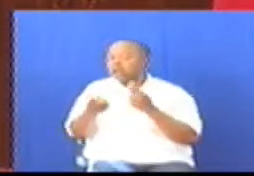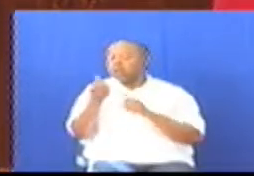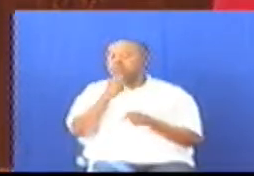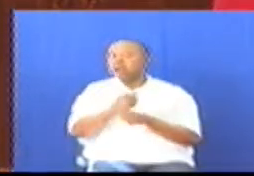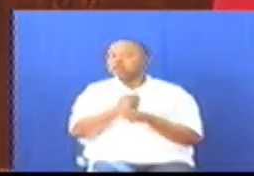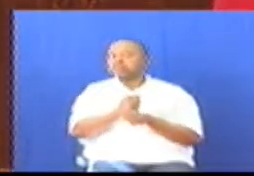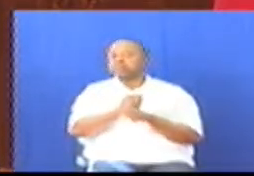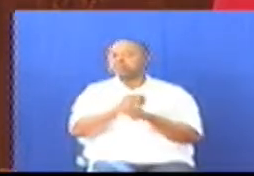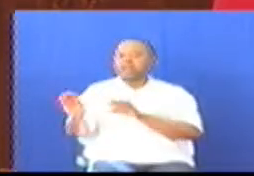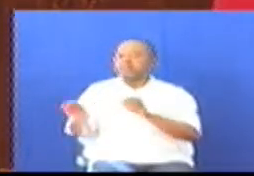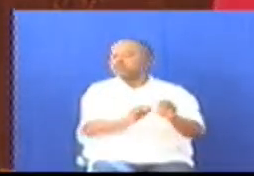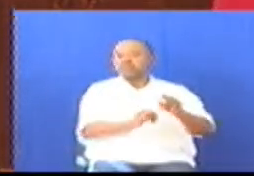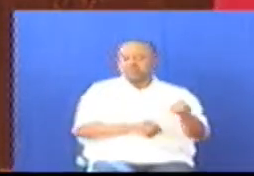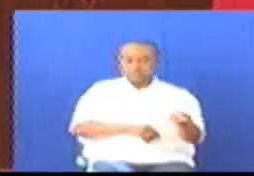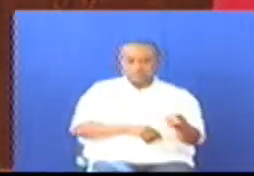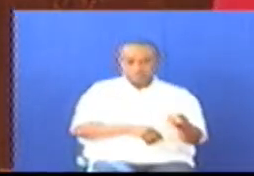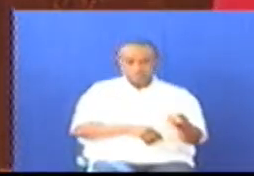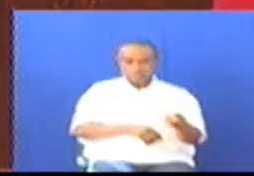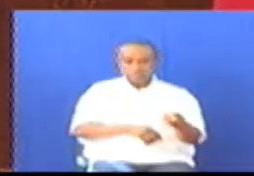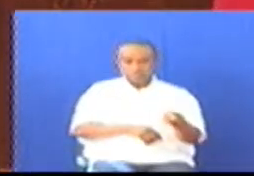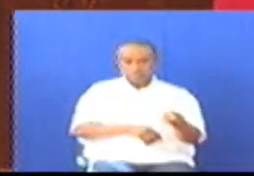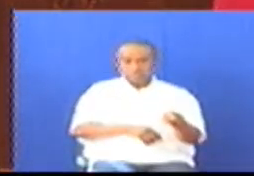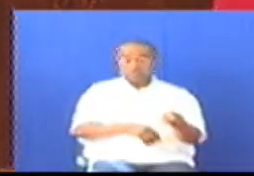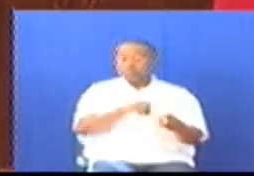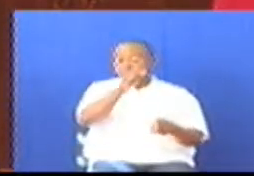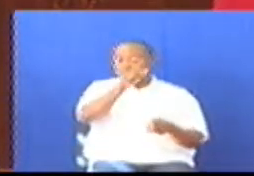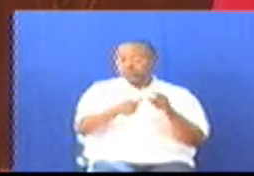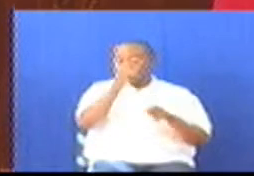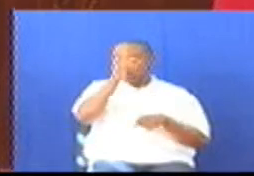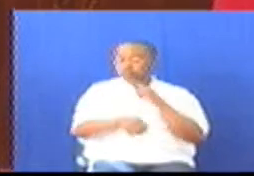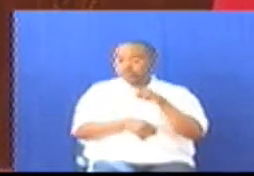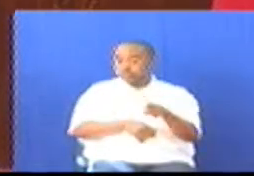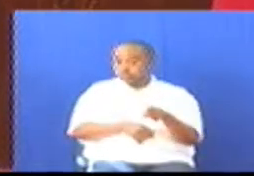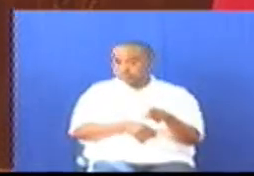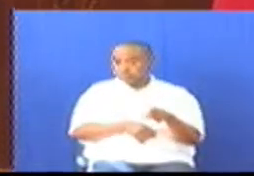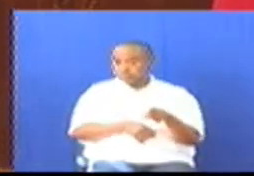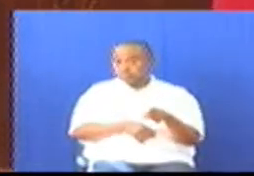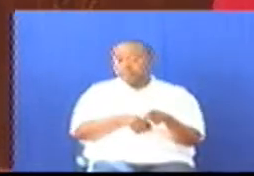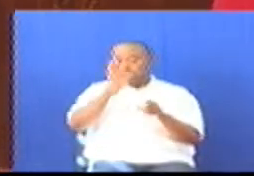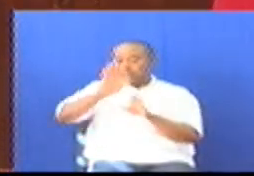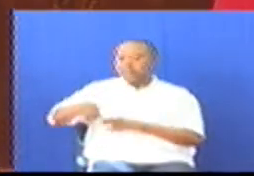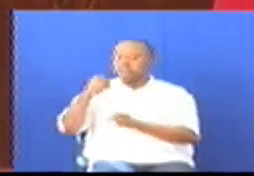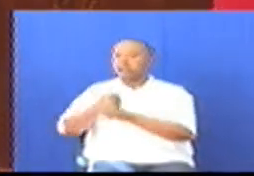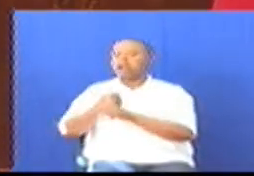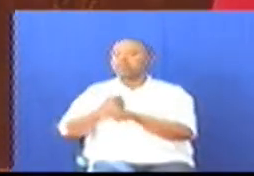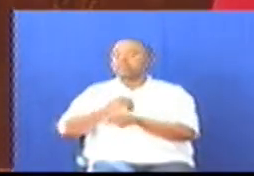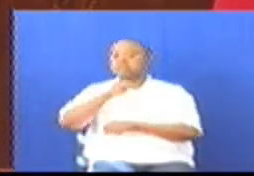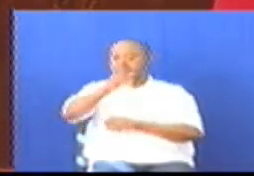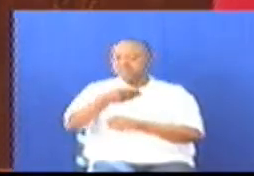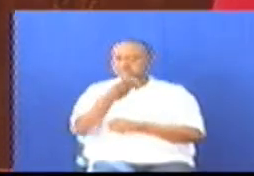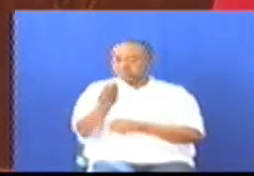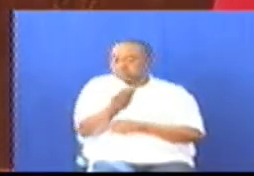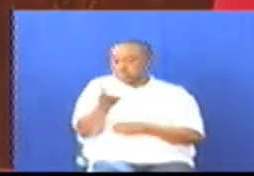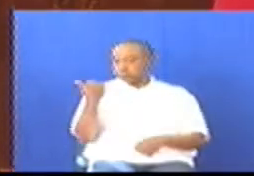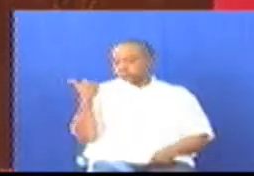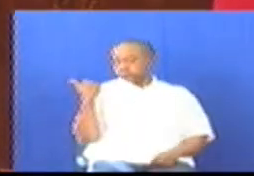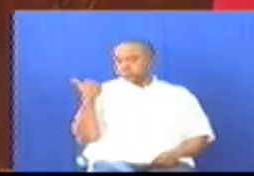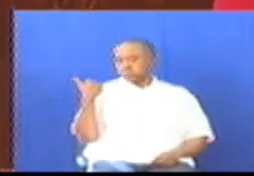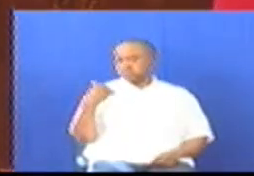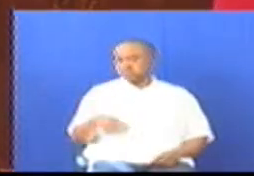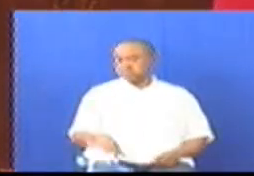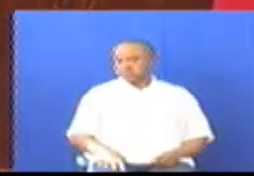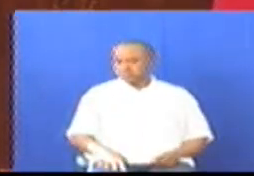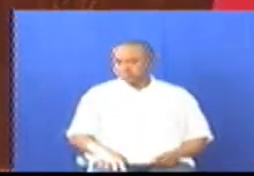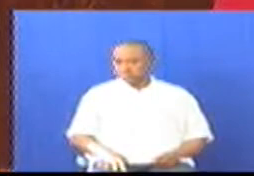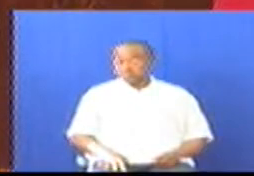kwa kuhamishwa au kwa kuacha kazi. Wa mwisho ameacha kazi miezi michache iliyopita,